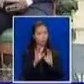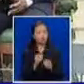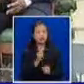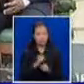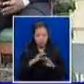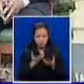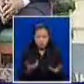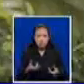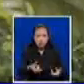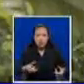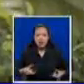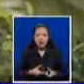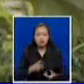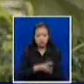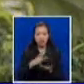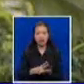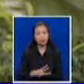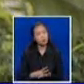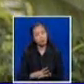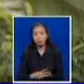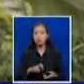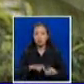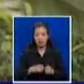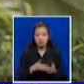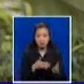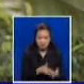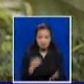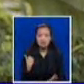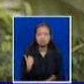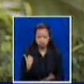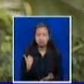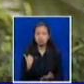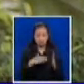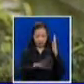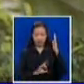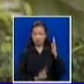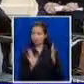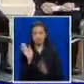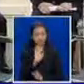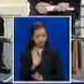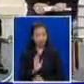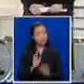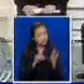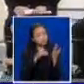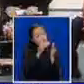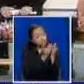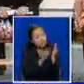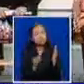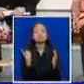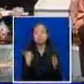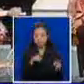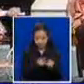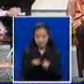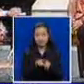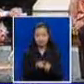ครับทั่วประเทศเนี่ยเป็นเสียงที่ต้องเรียกว่าเป็นเสียงบ่นมาเป็นระยะเวลานานพอสมควรนะสิ่งที่รัฐบาลเนี่ยเริ่ม